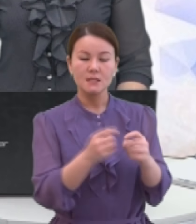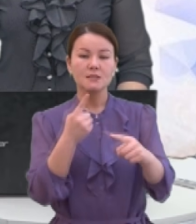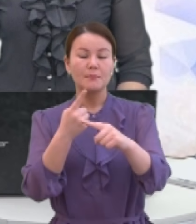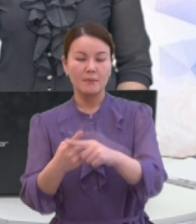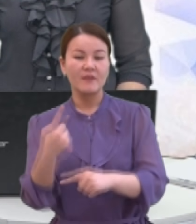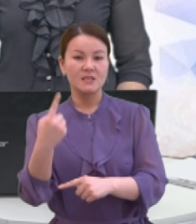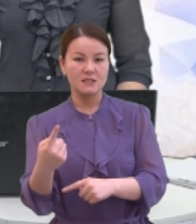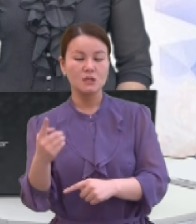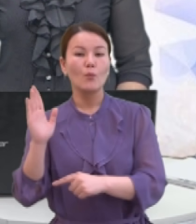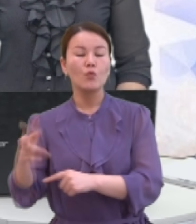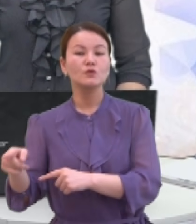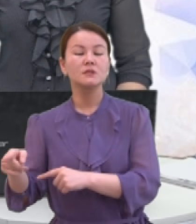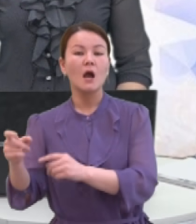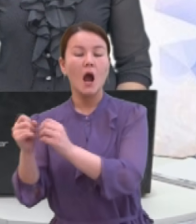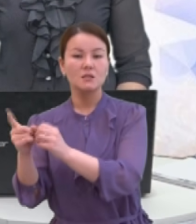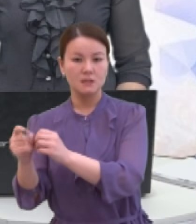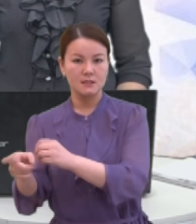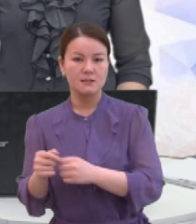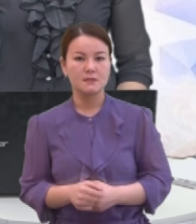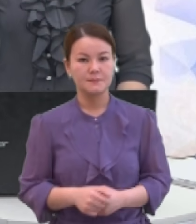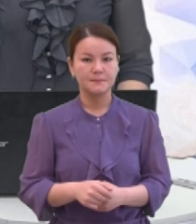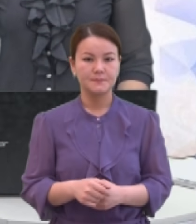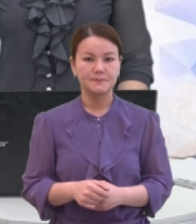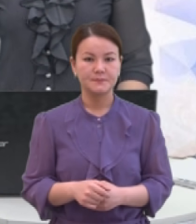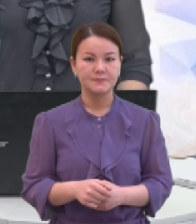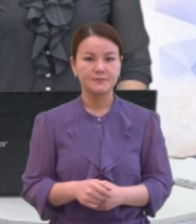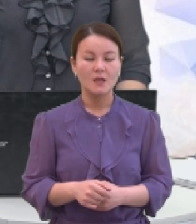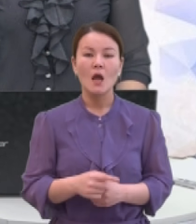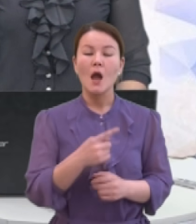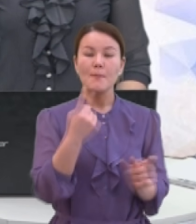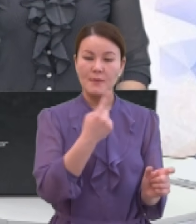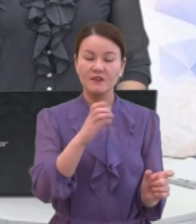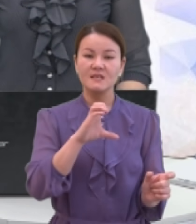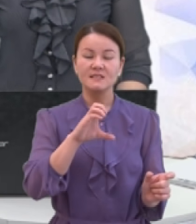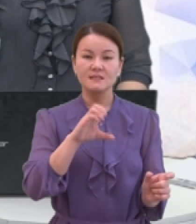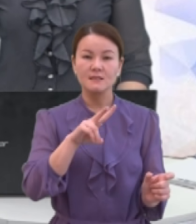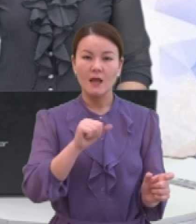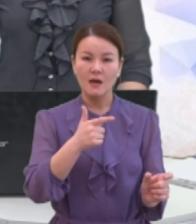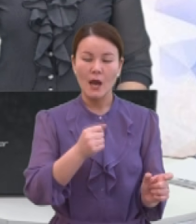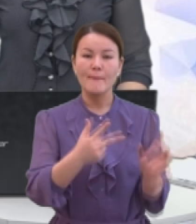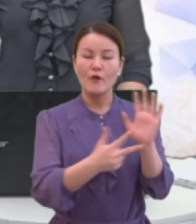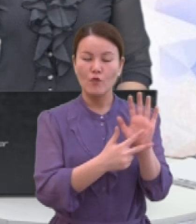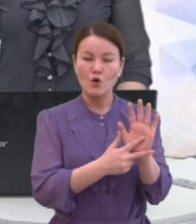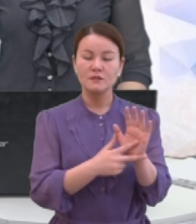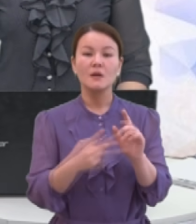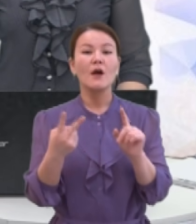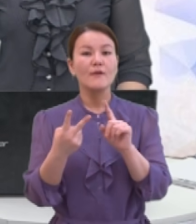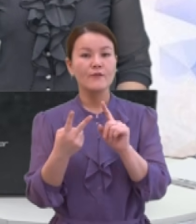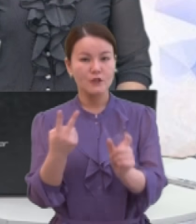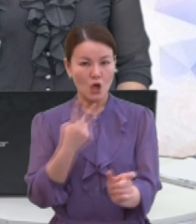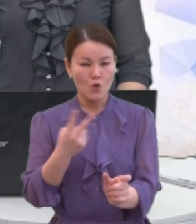один получится 11 первое слагаемое 8 второе слагаемое